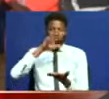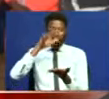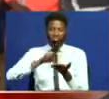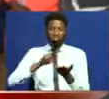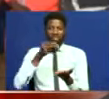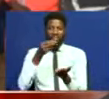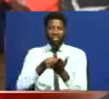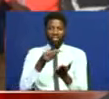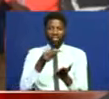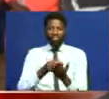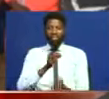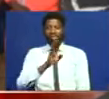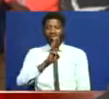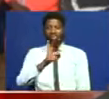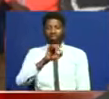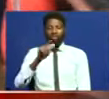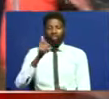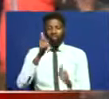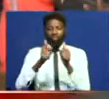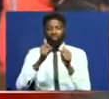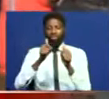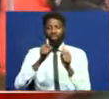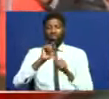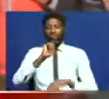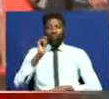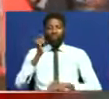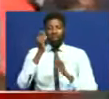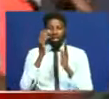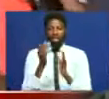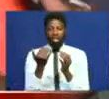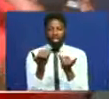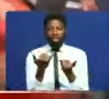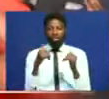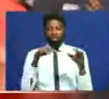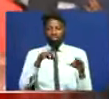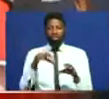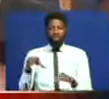inaumiza kila Mkenya. Joseph Wakungu, Darubini.